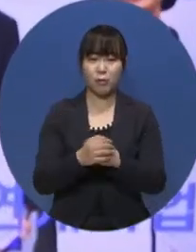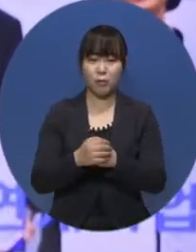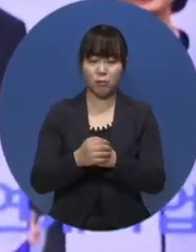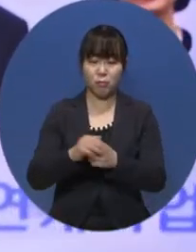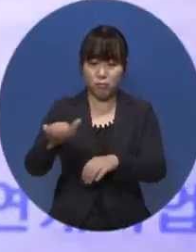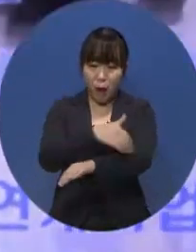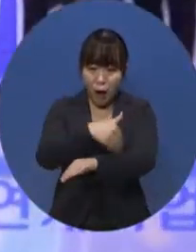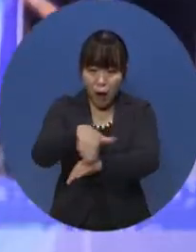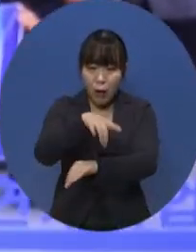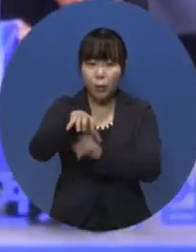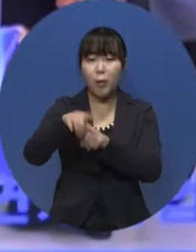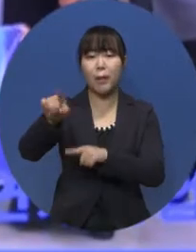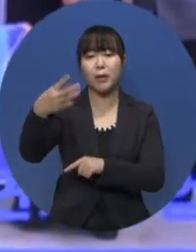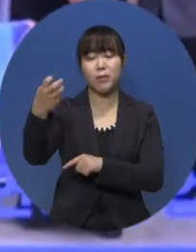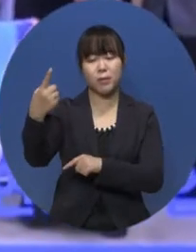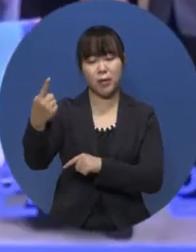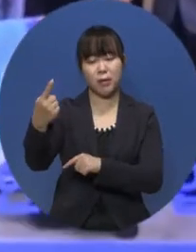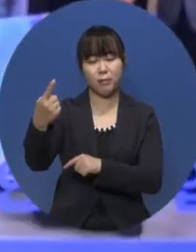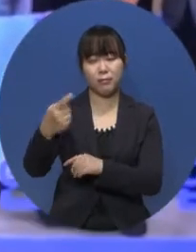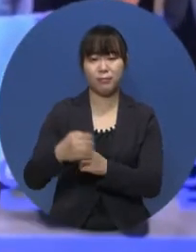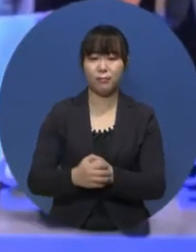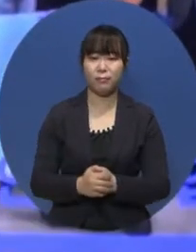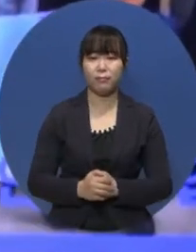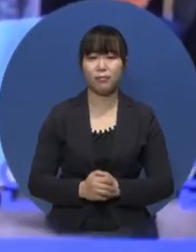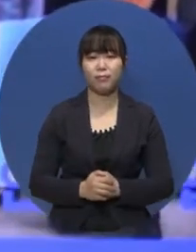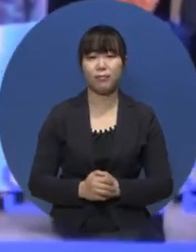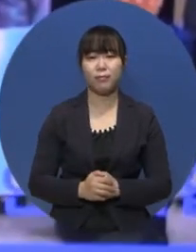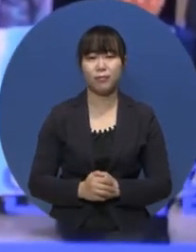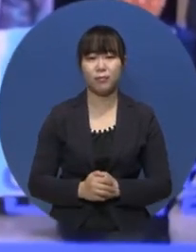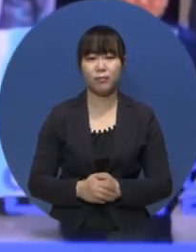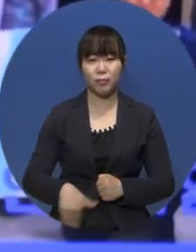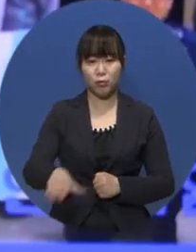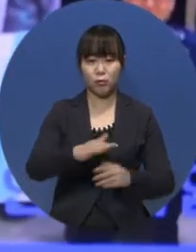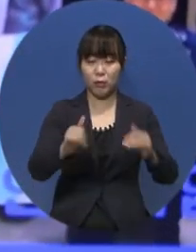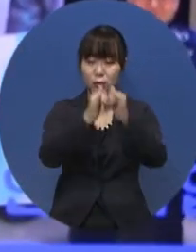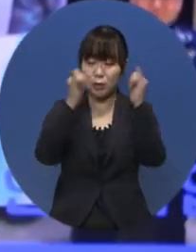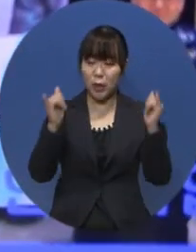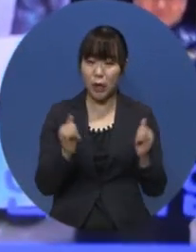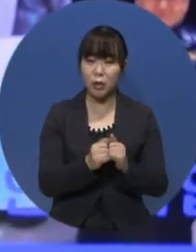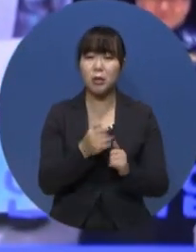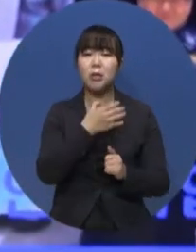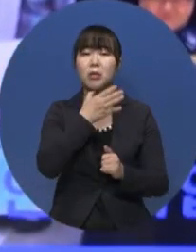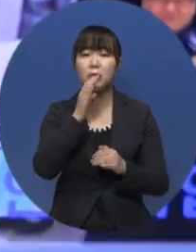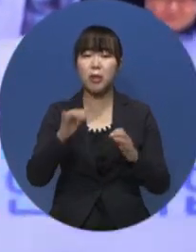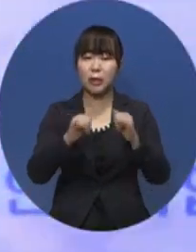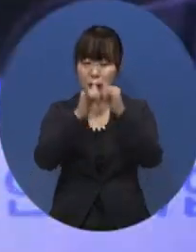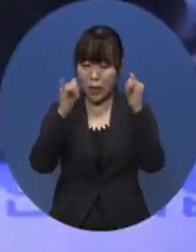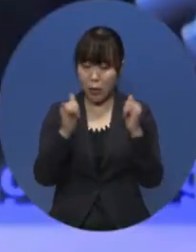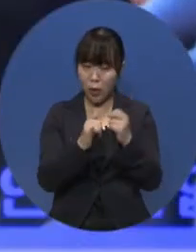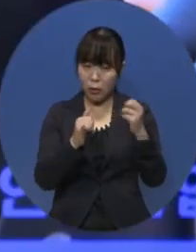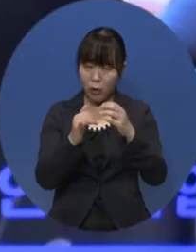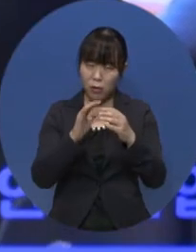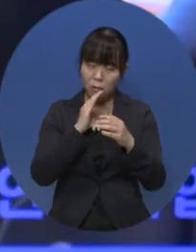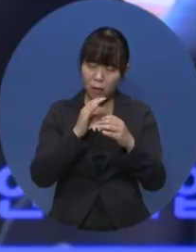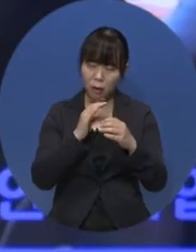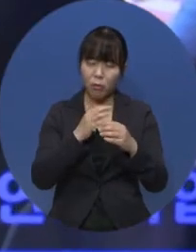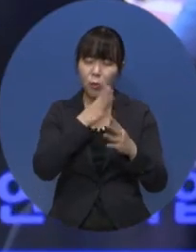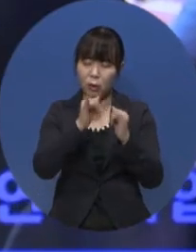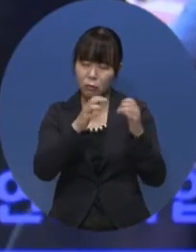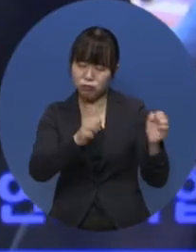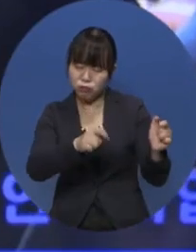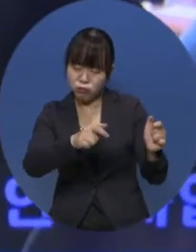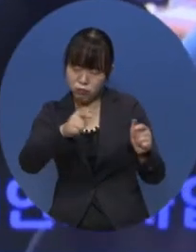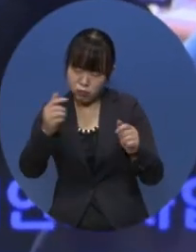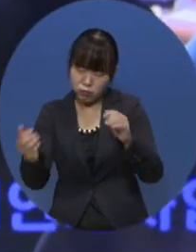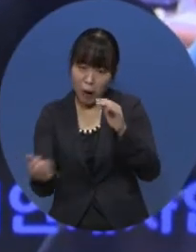이용시설 131건 등이었습니다. 우리 사회는 고령화 사회를 넘어 초고령화 사회로 진입하고